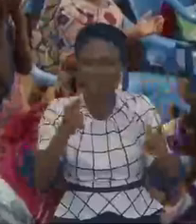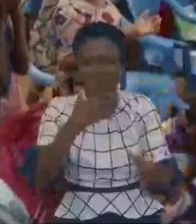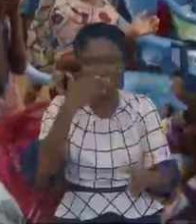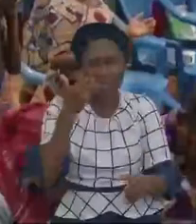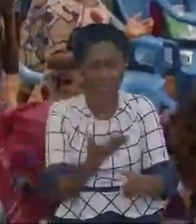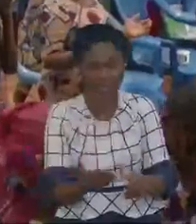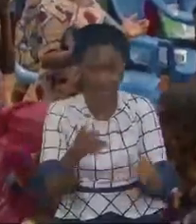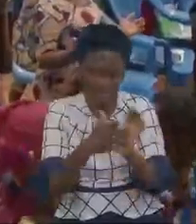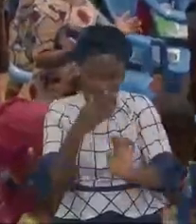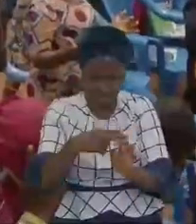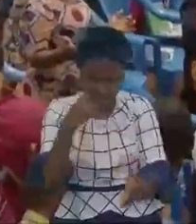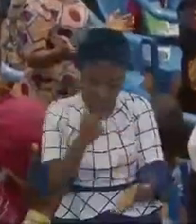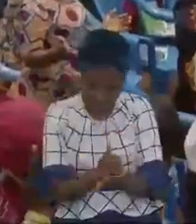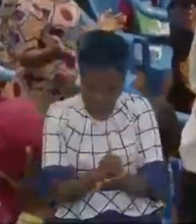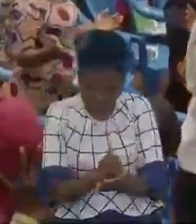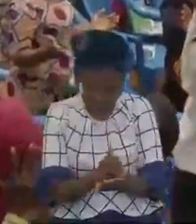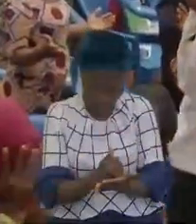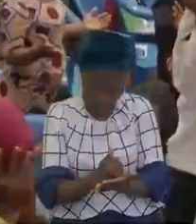Et comme ils parcourent la vie,